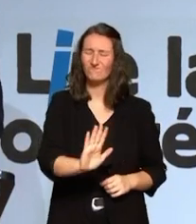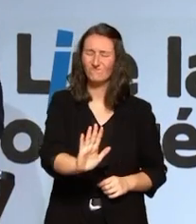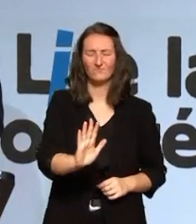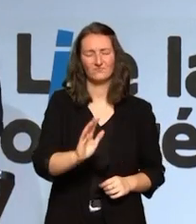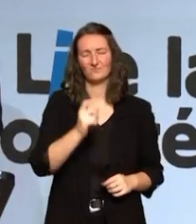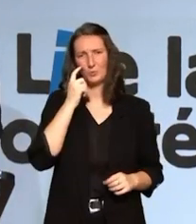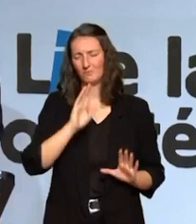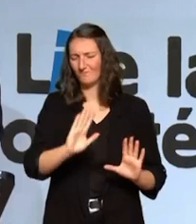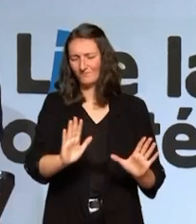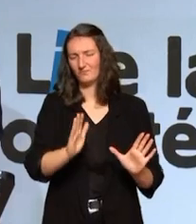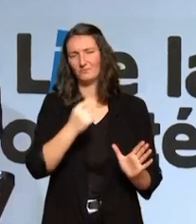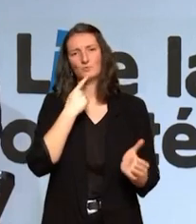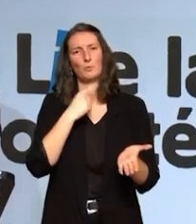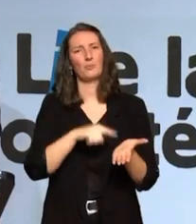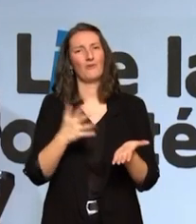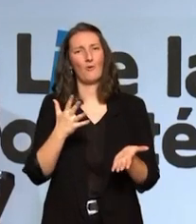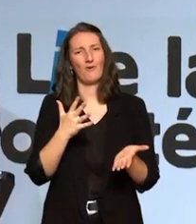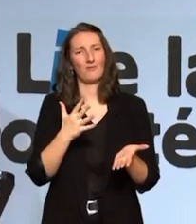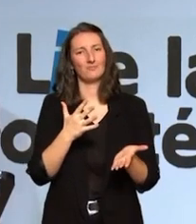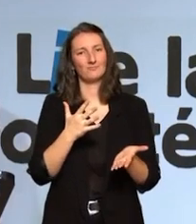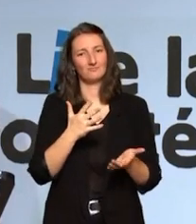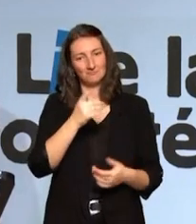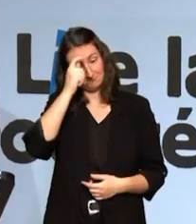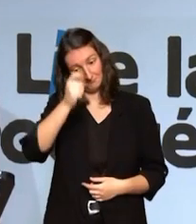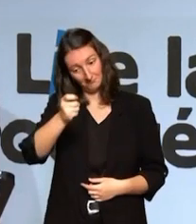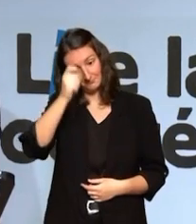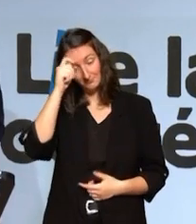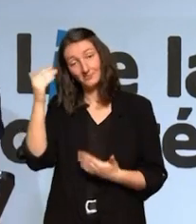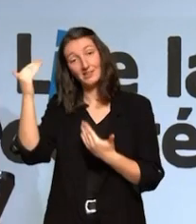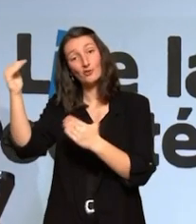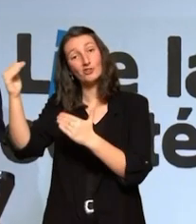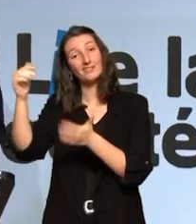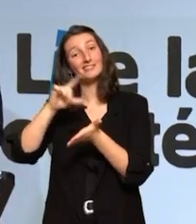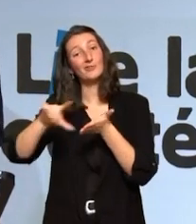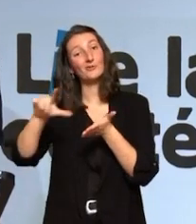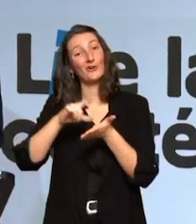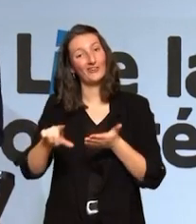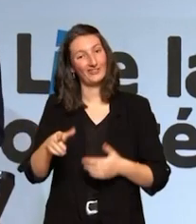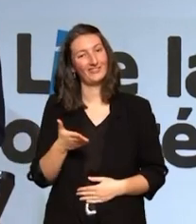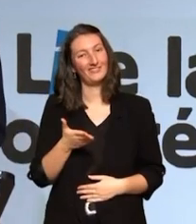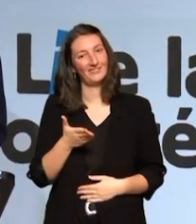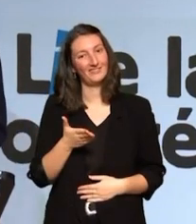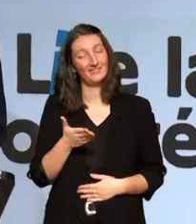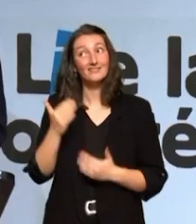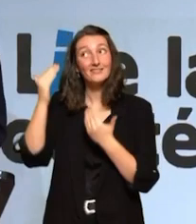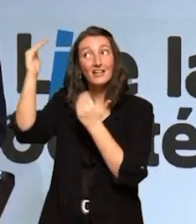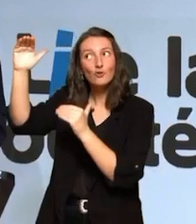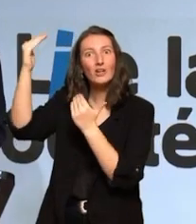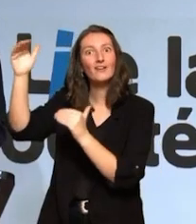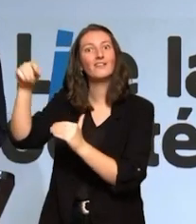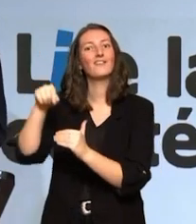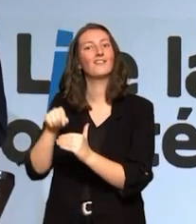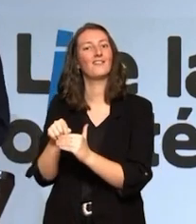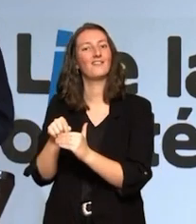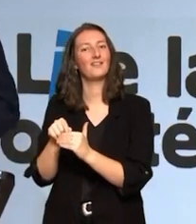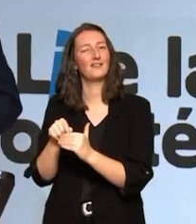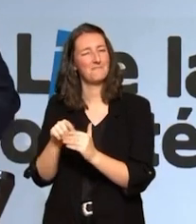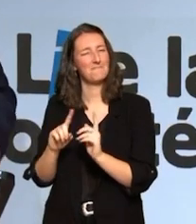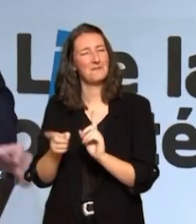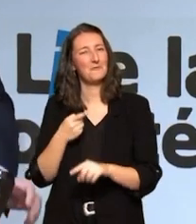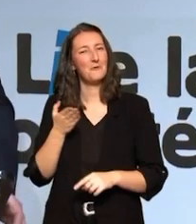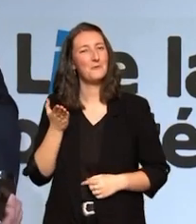la littérature étrangère. Et j'insiste sur ce mot d'étranger, qui ne devrait